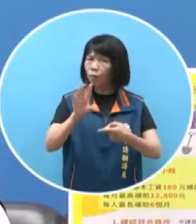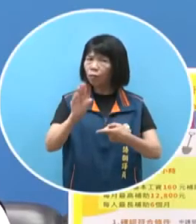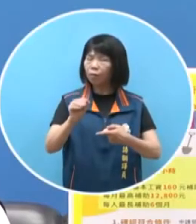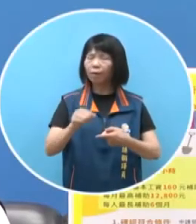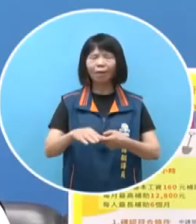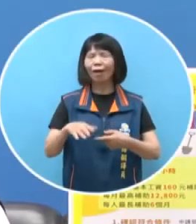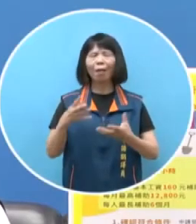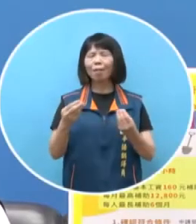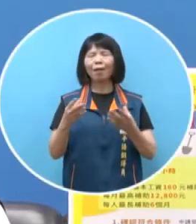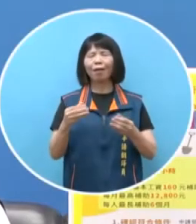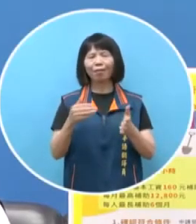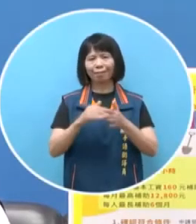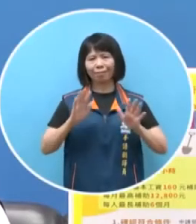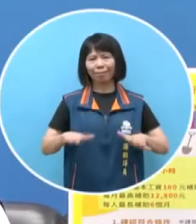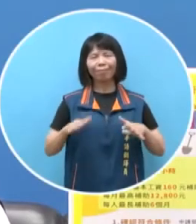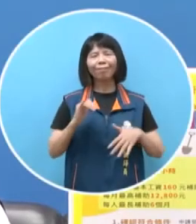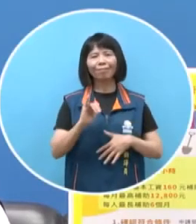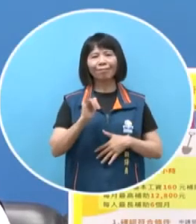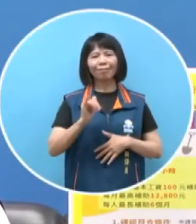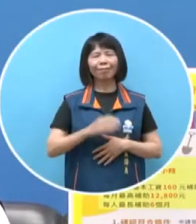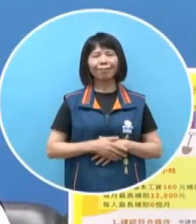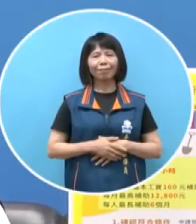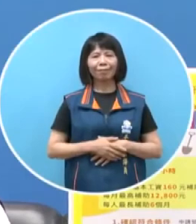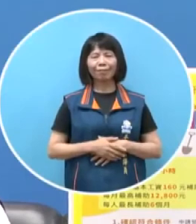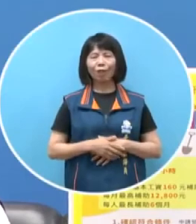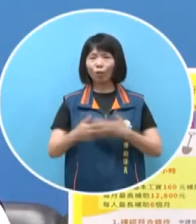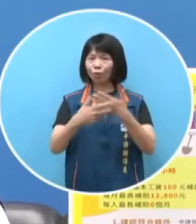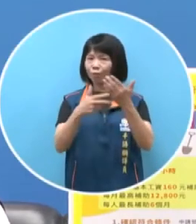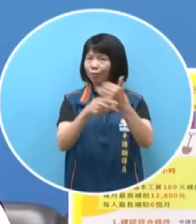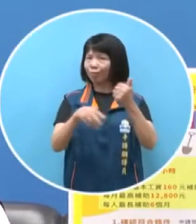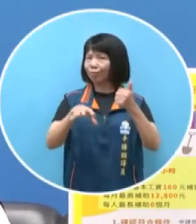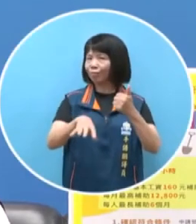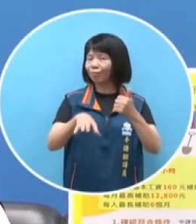民众能够减少家庭的群聚，才能够避